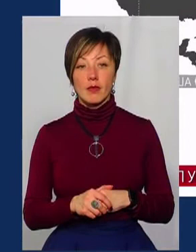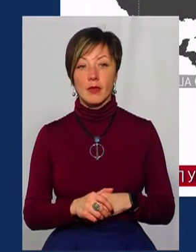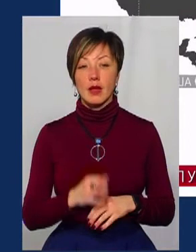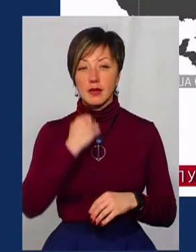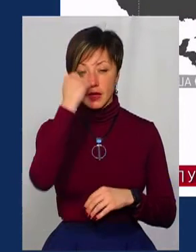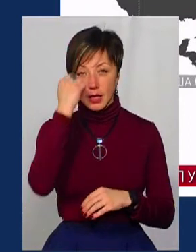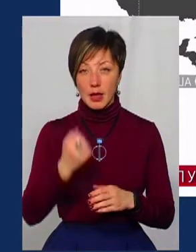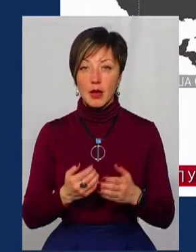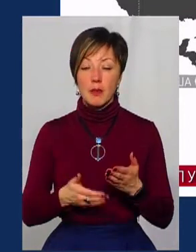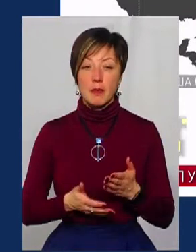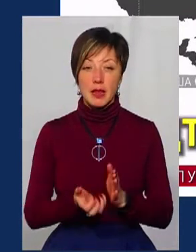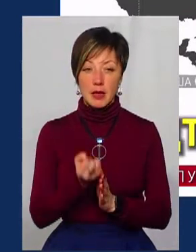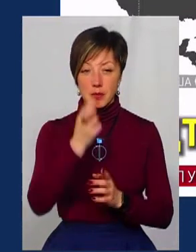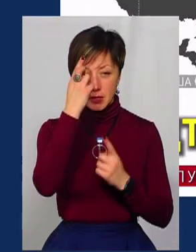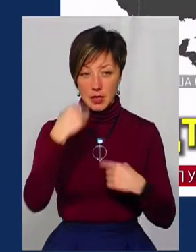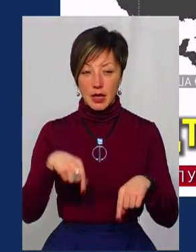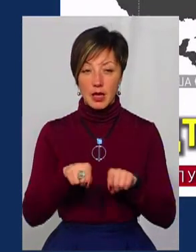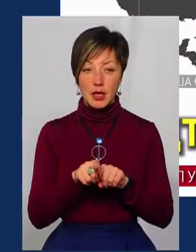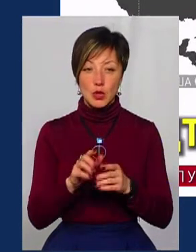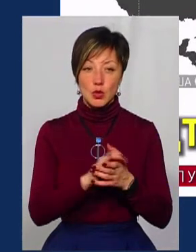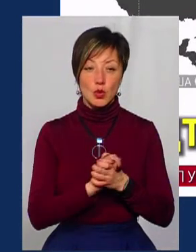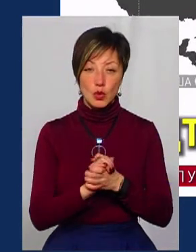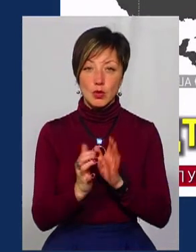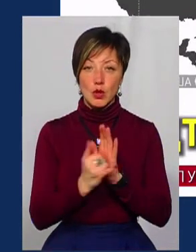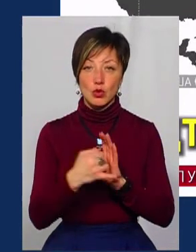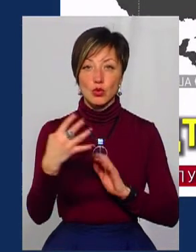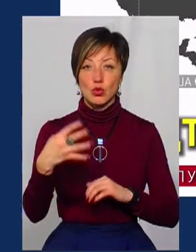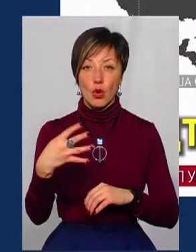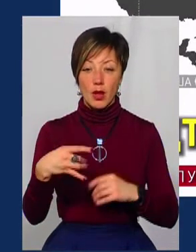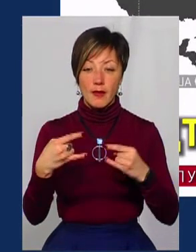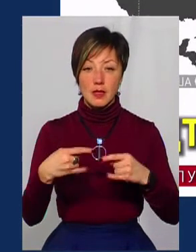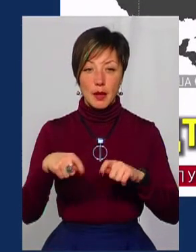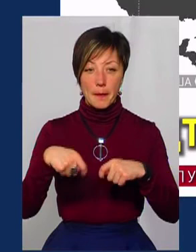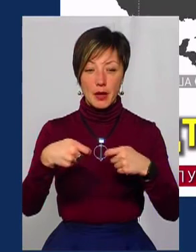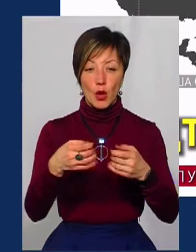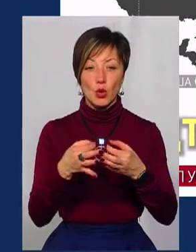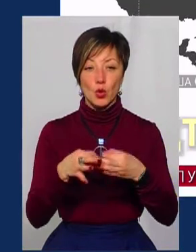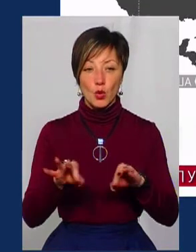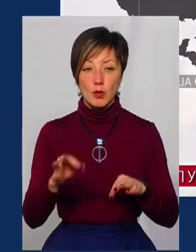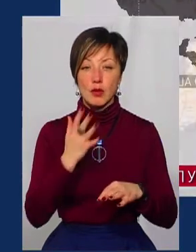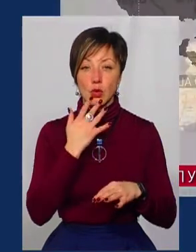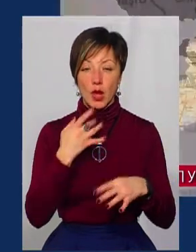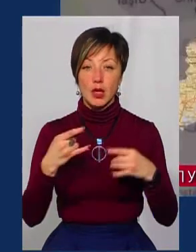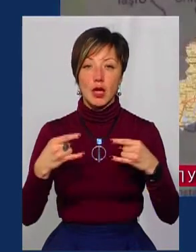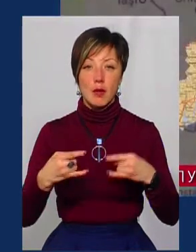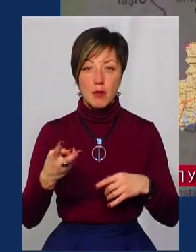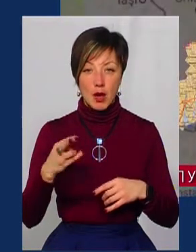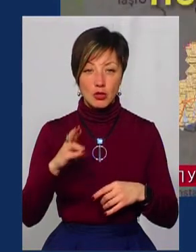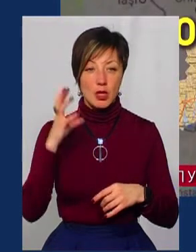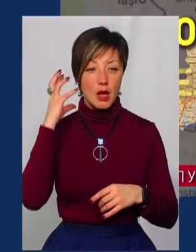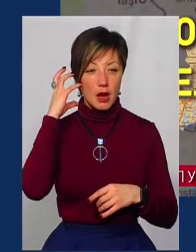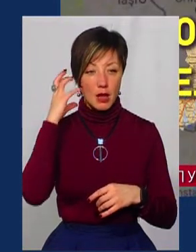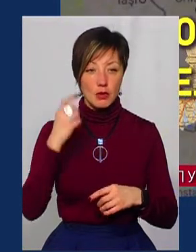підтримці країн-союзників встановлено понад 40 телевізійних передавачів. Доступ до національного телебачення і